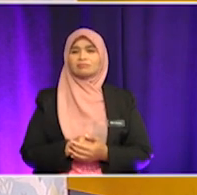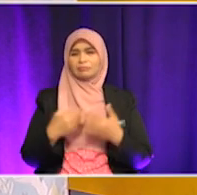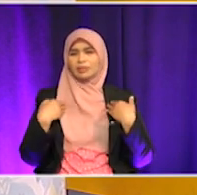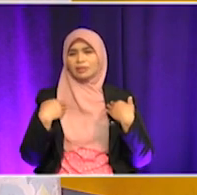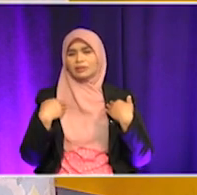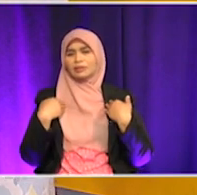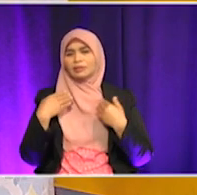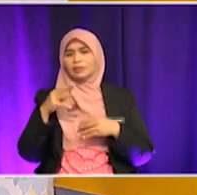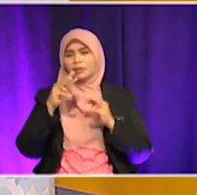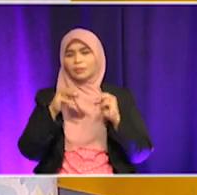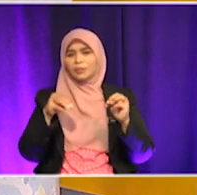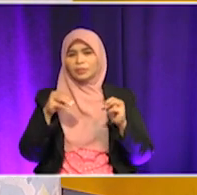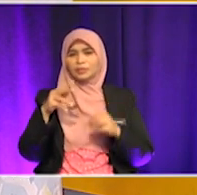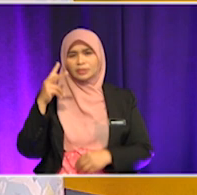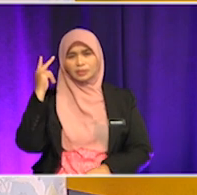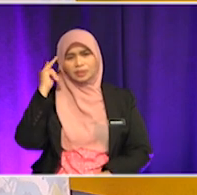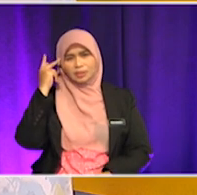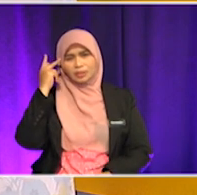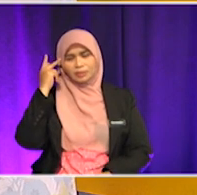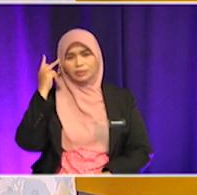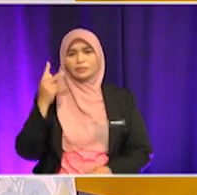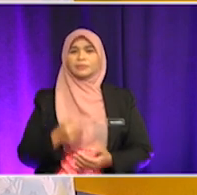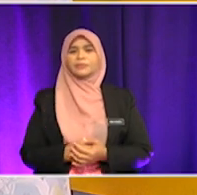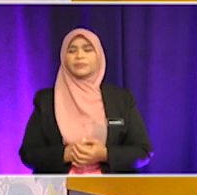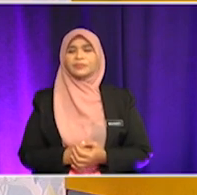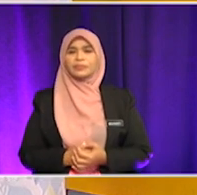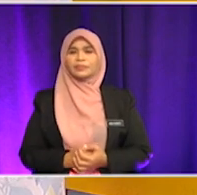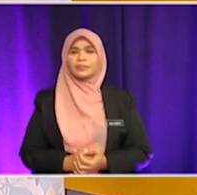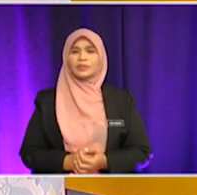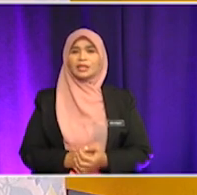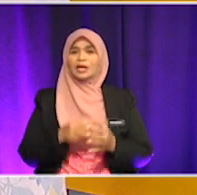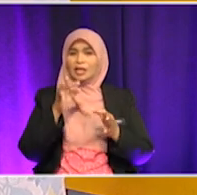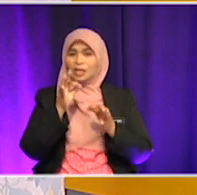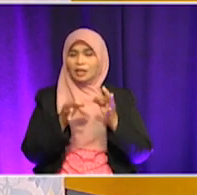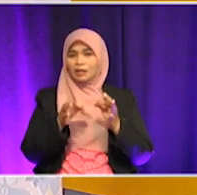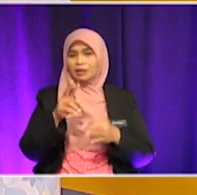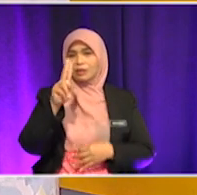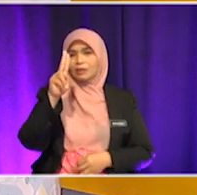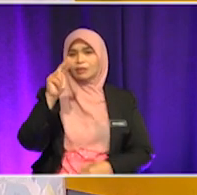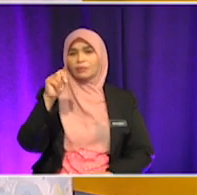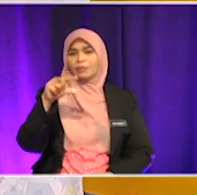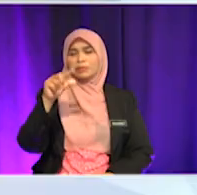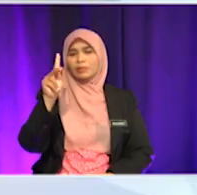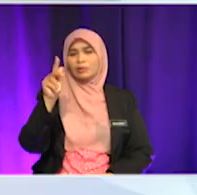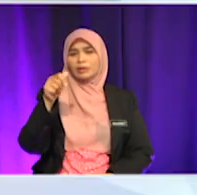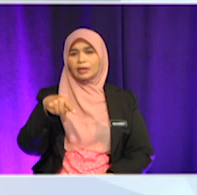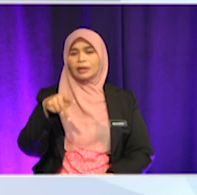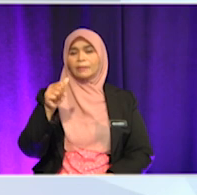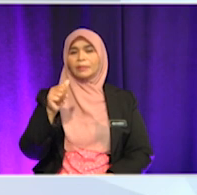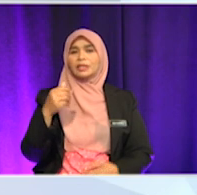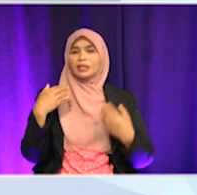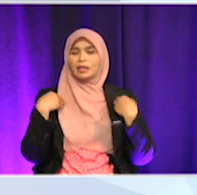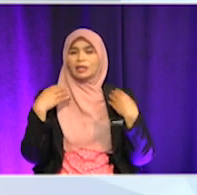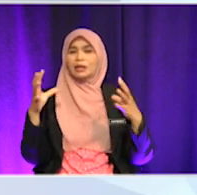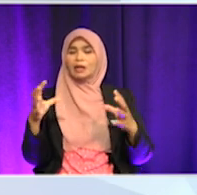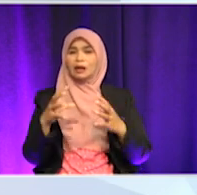antara ungkapan dan juga rumus algebra. Okey, jadi kalau ungkapan algebra merupakan gabungan di